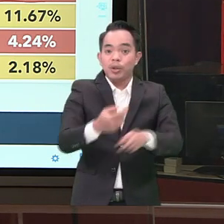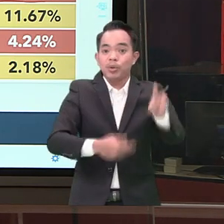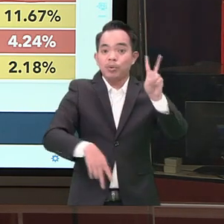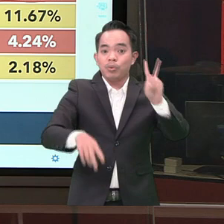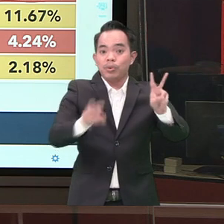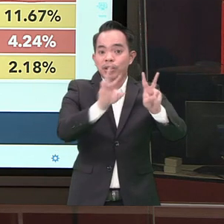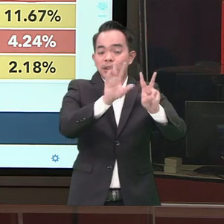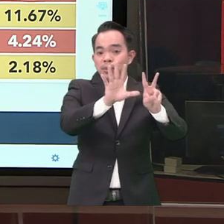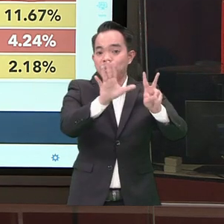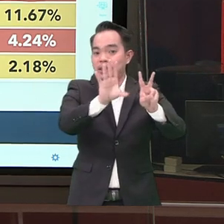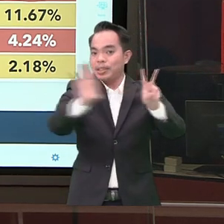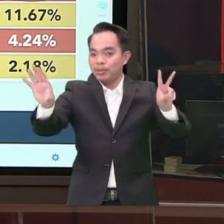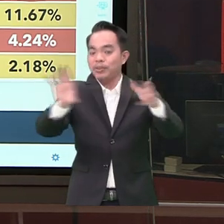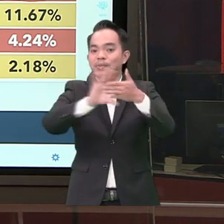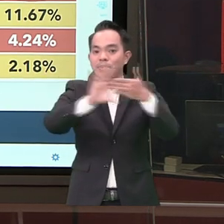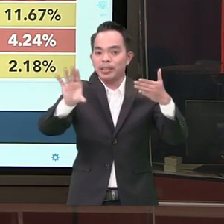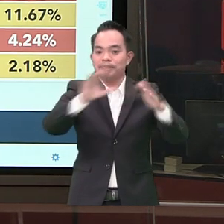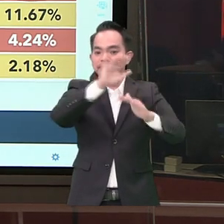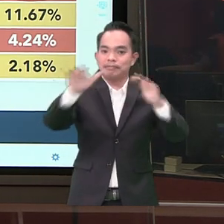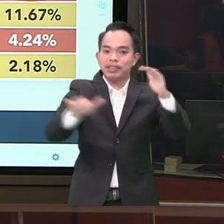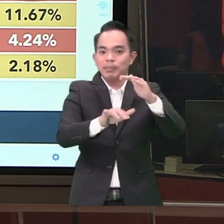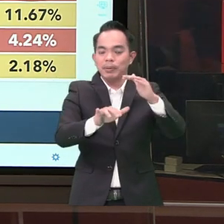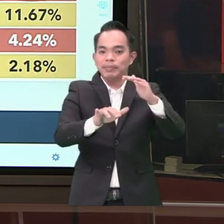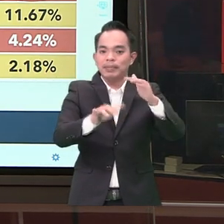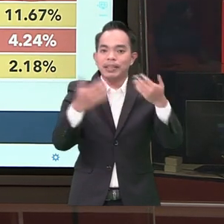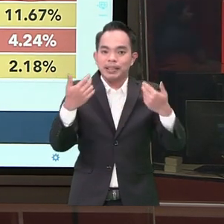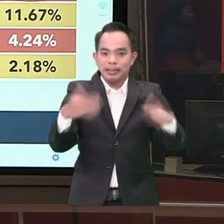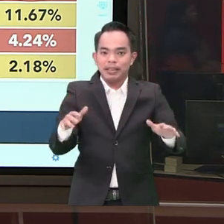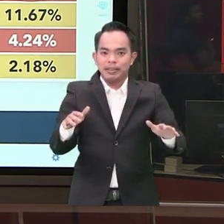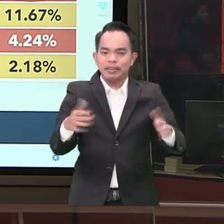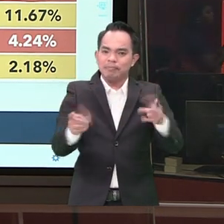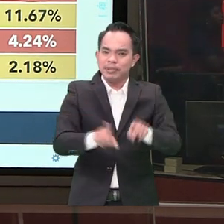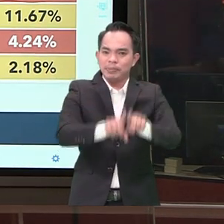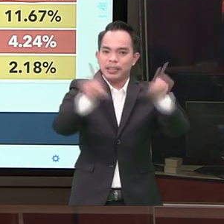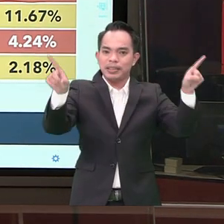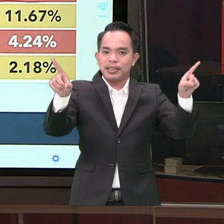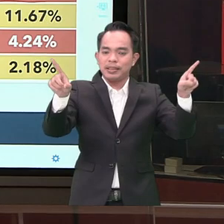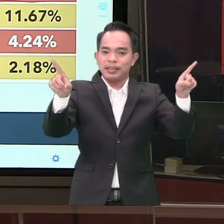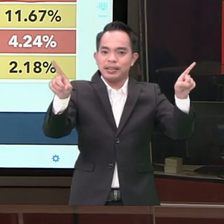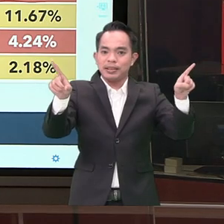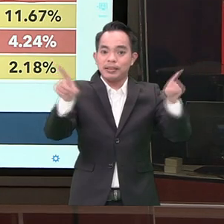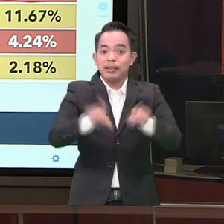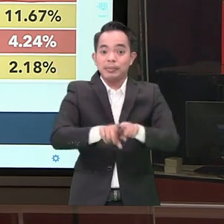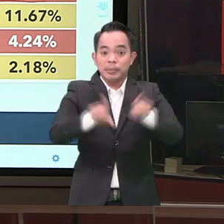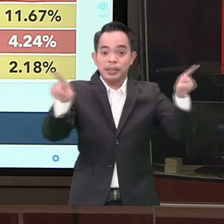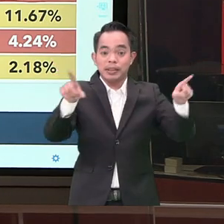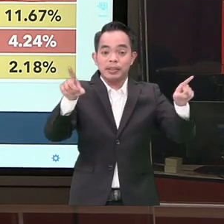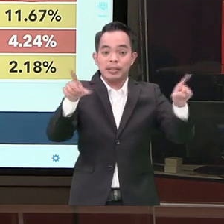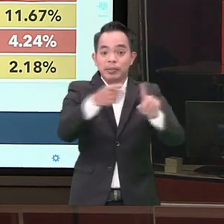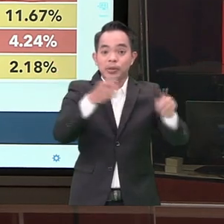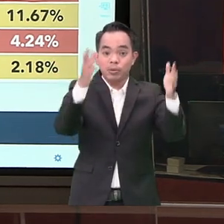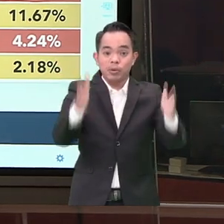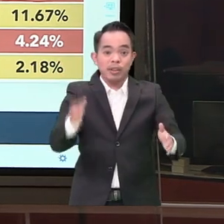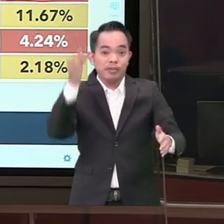2500 sebenarnya ke bawah ini sudah tentu adalah sedikit berbagi pada perspeksi persepsi ataupun Tanggapan